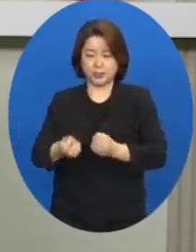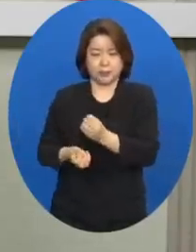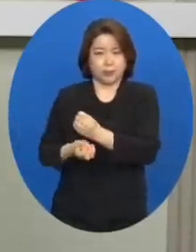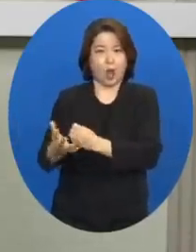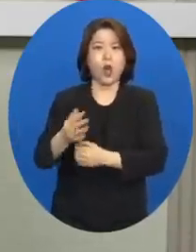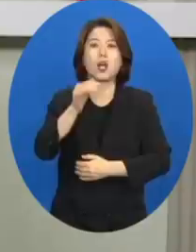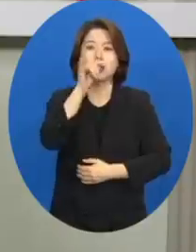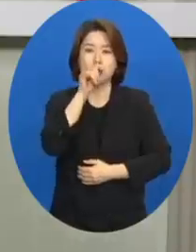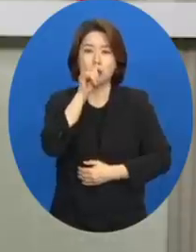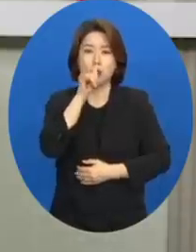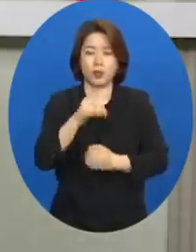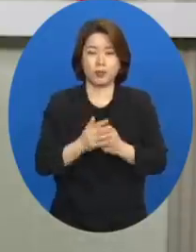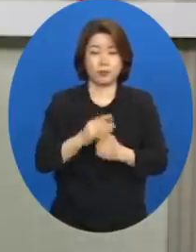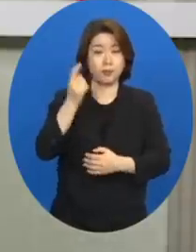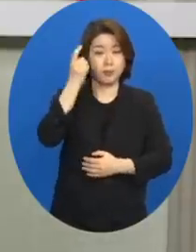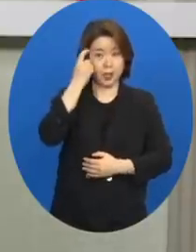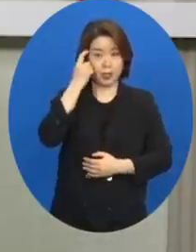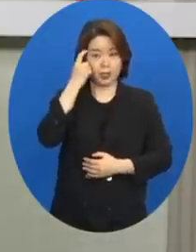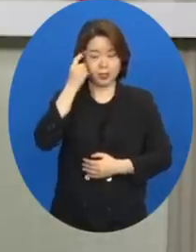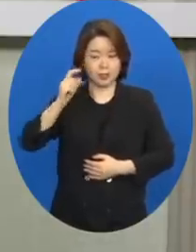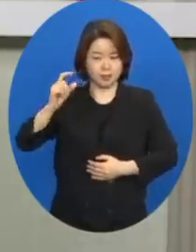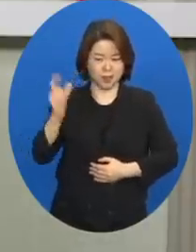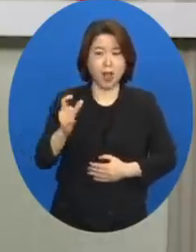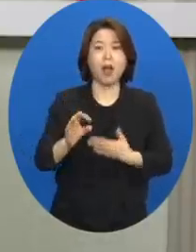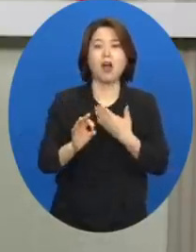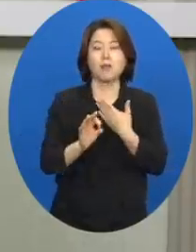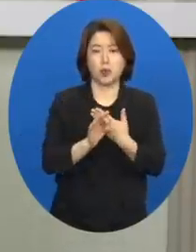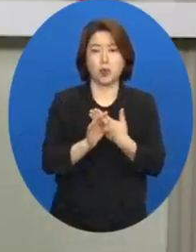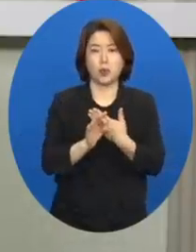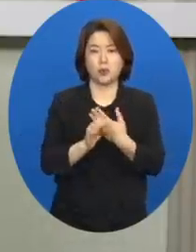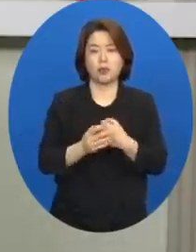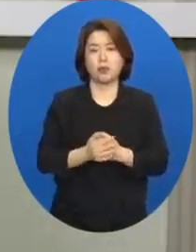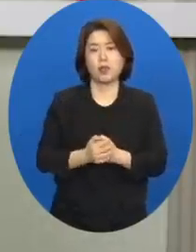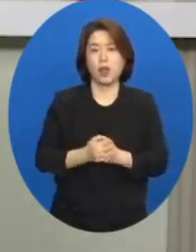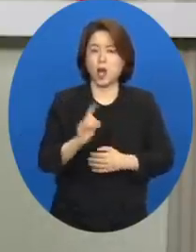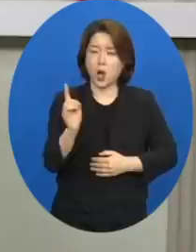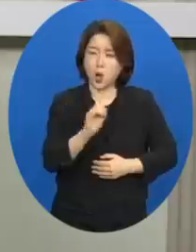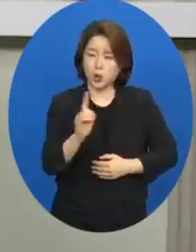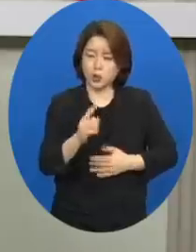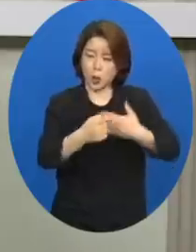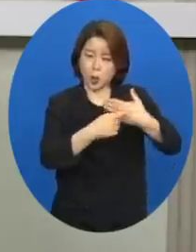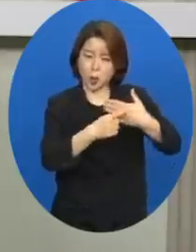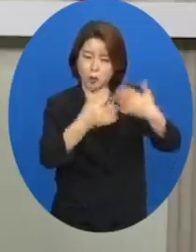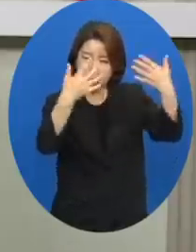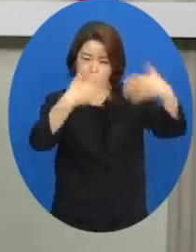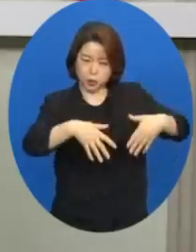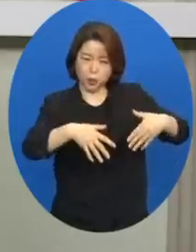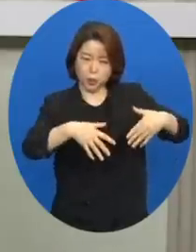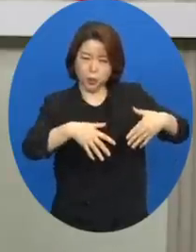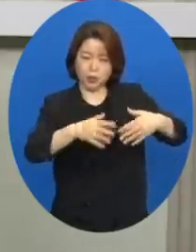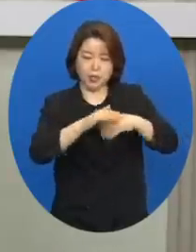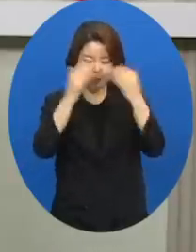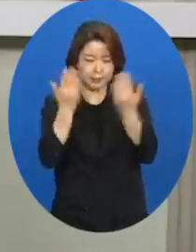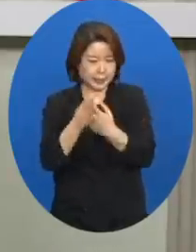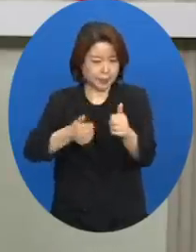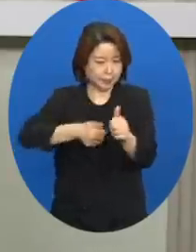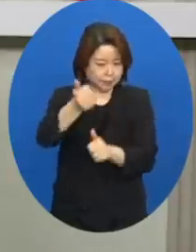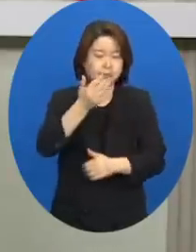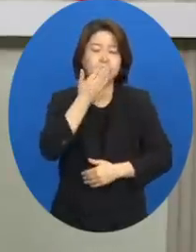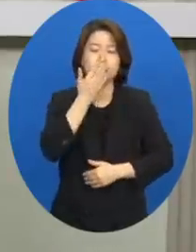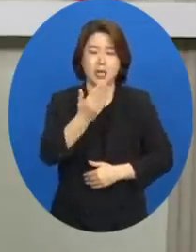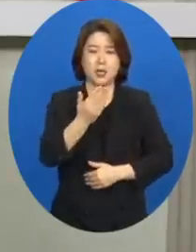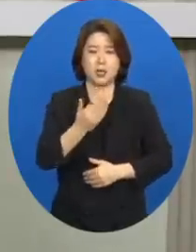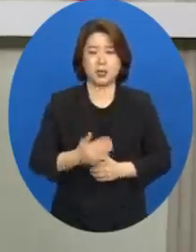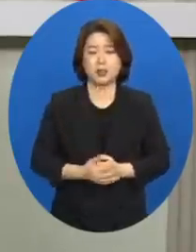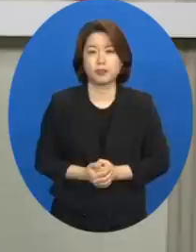겁니다 정신이 강하면 그러면 어떤 외적인 조건 2 다 극복할 수 있다는 거죠